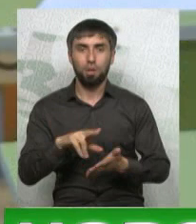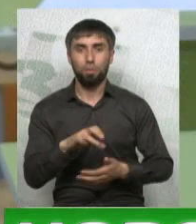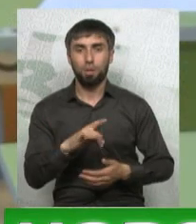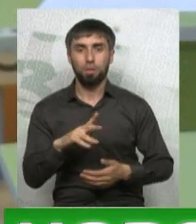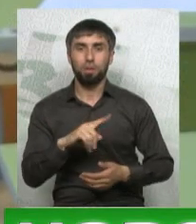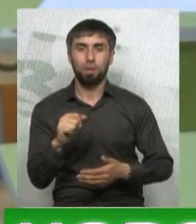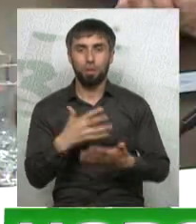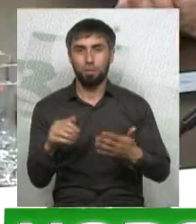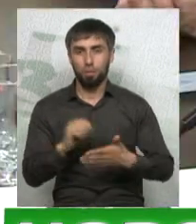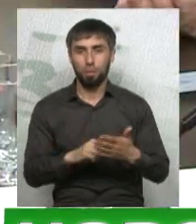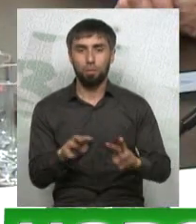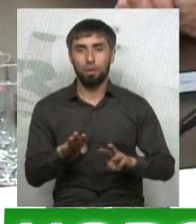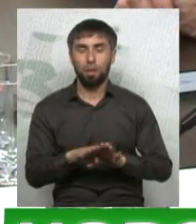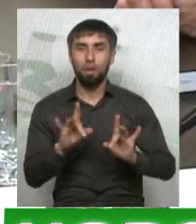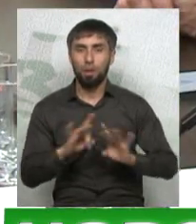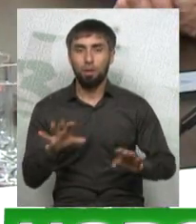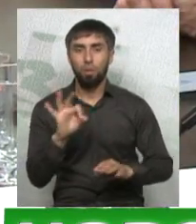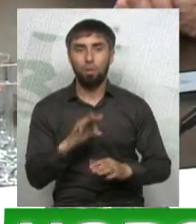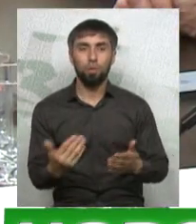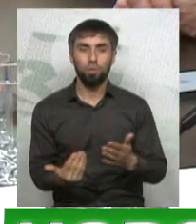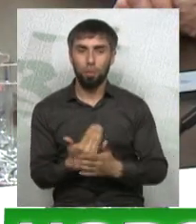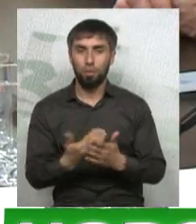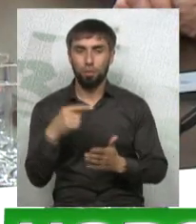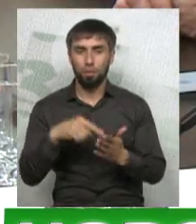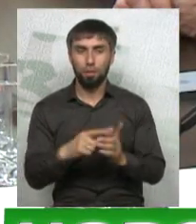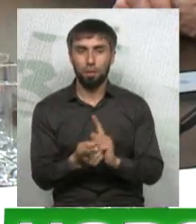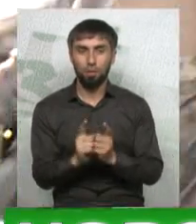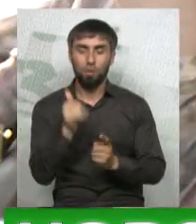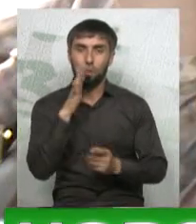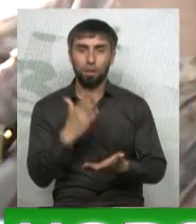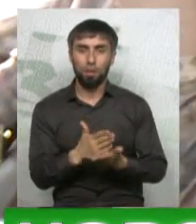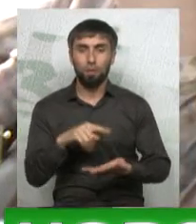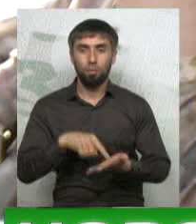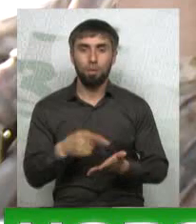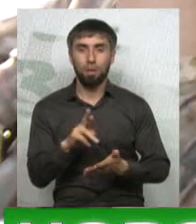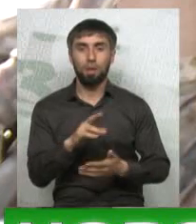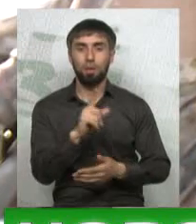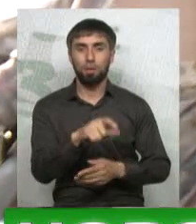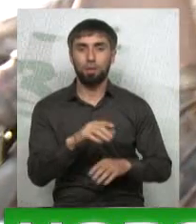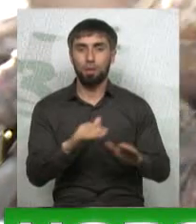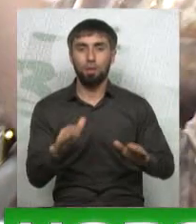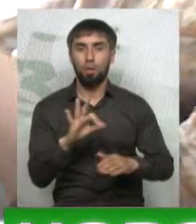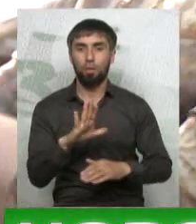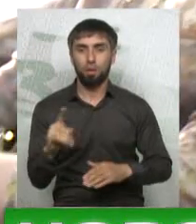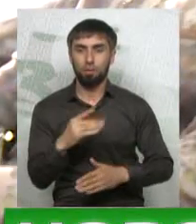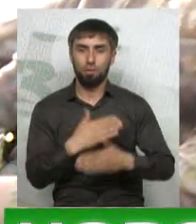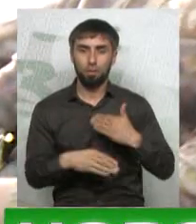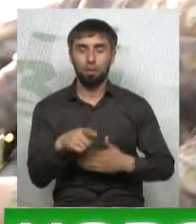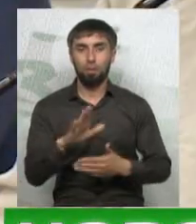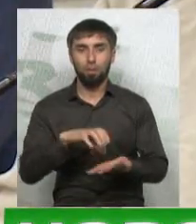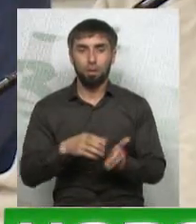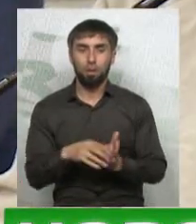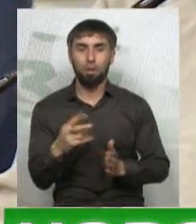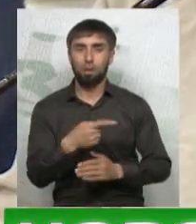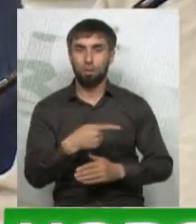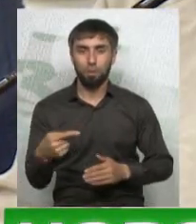причинам. Министр также рассказала и о нововведениях, которые появятся в пунктах для детей с ОВЗ. Для них предусмотрят кабинеты на